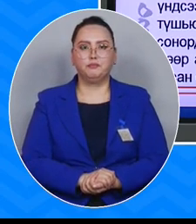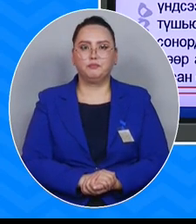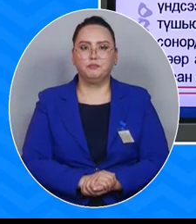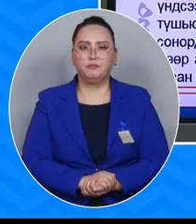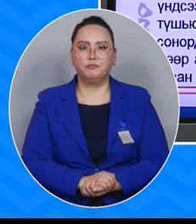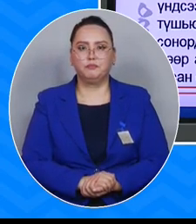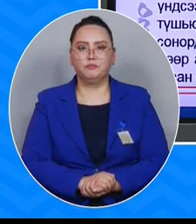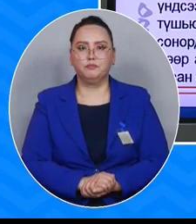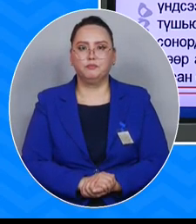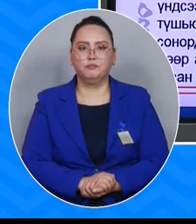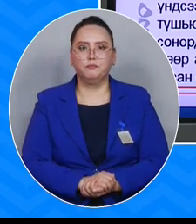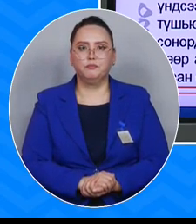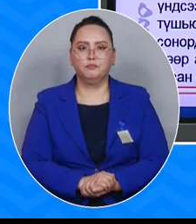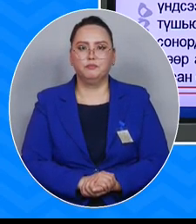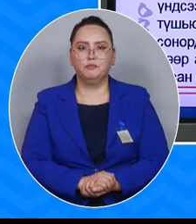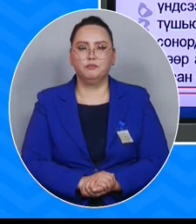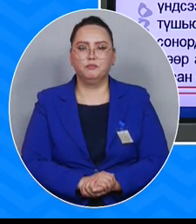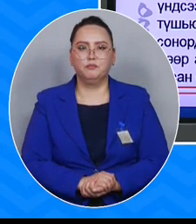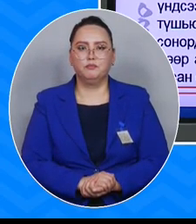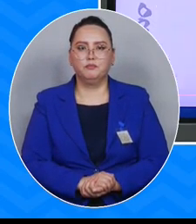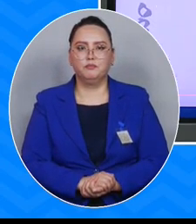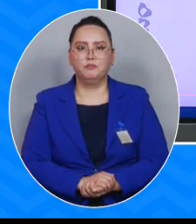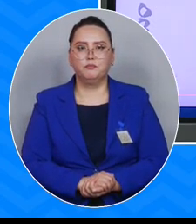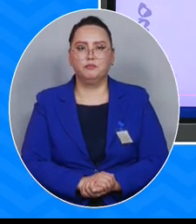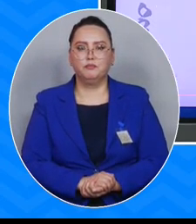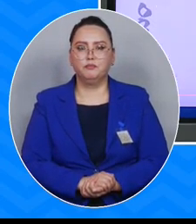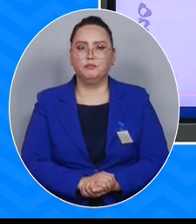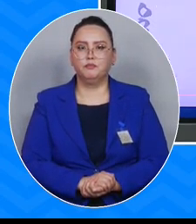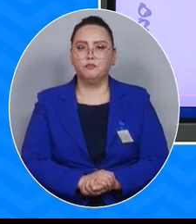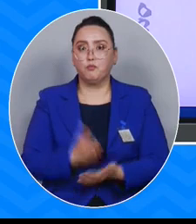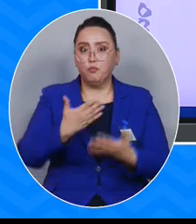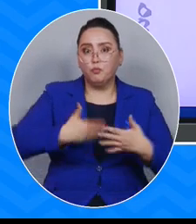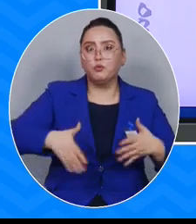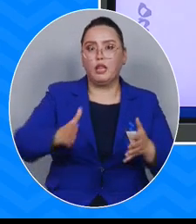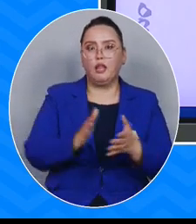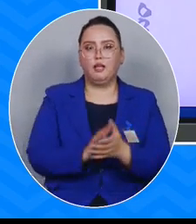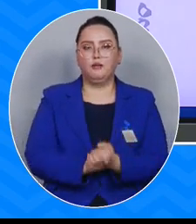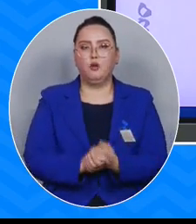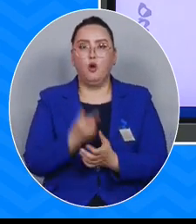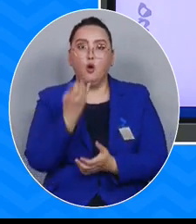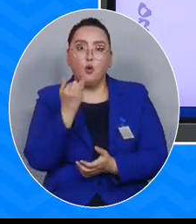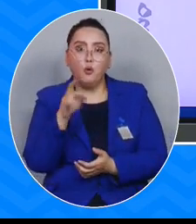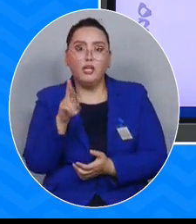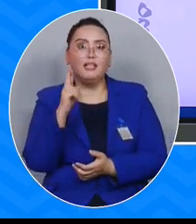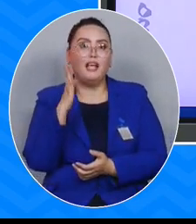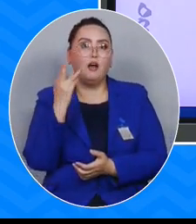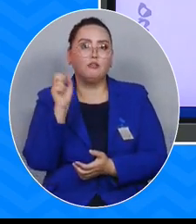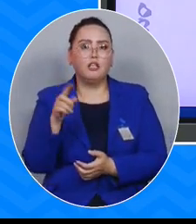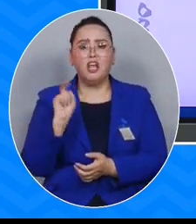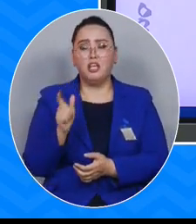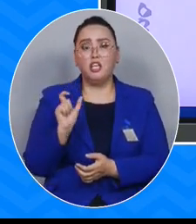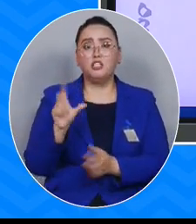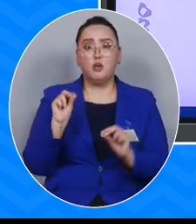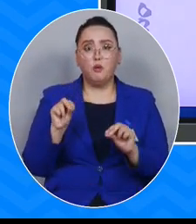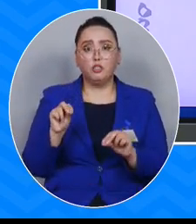түхсгэлтэм өгүсөн өгүсөн өдлөөлөөдөөг өлөөлөөдөөг өлөөлөөлөөөн байна. Заа тэгээл бүгдээрэээ энээс өлөөлөөлөөлөөлөөлөө болсаны, беларhandих есть ярмар өгөс